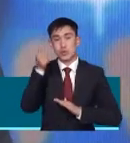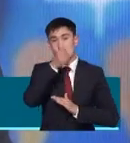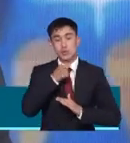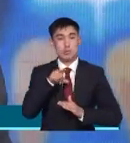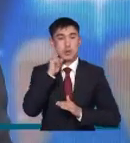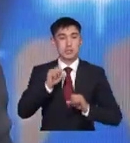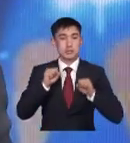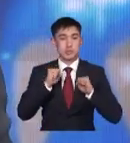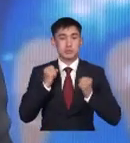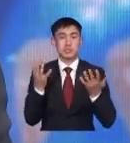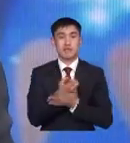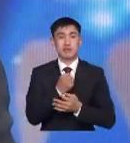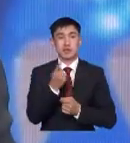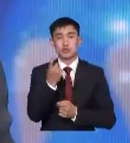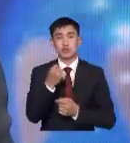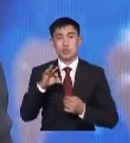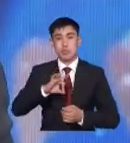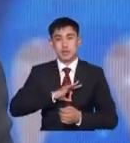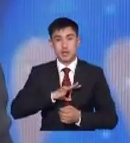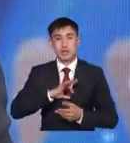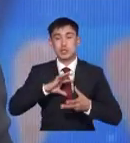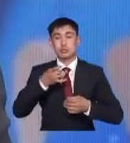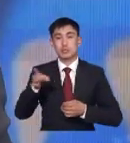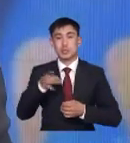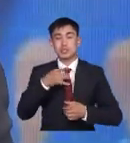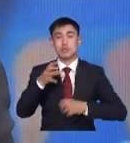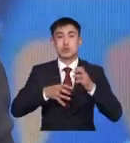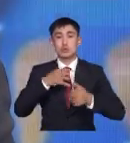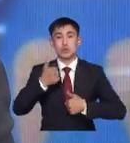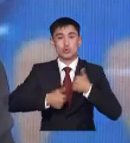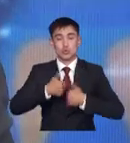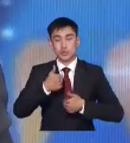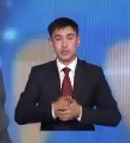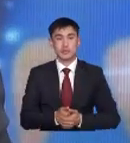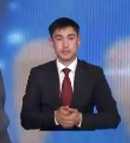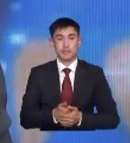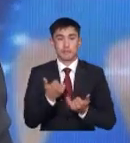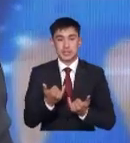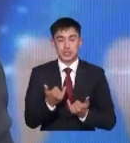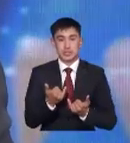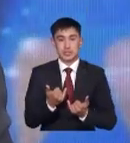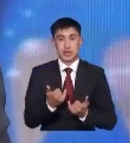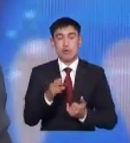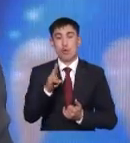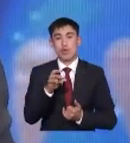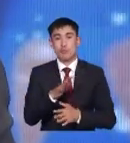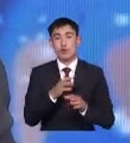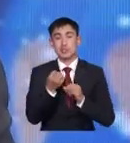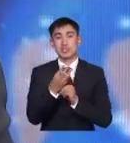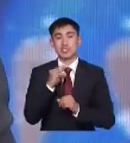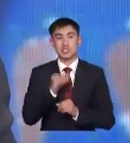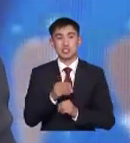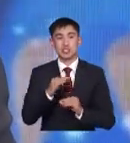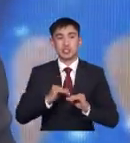молодые спортсмены завоевали более 100 медалей на республиканских и международных турнирах. Сейчас в Кунаеве более 13